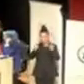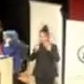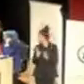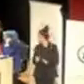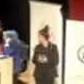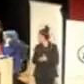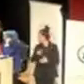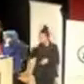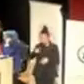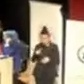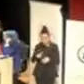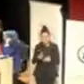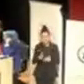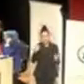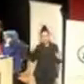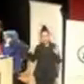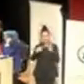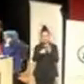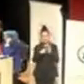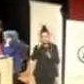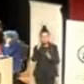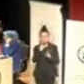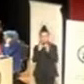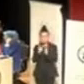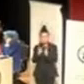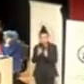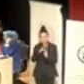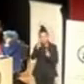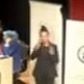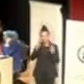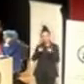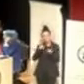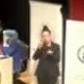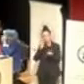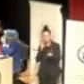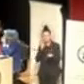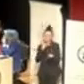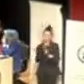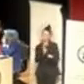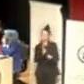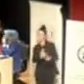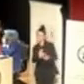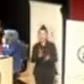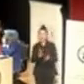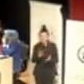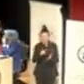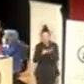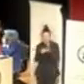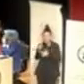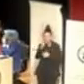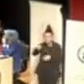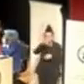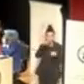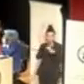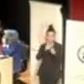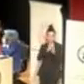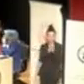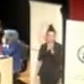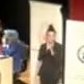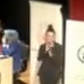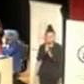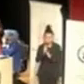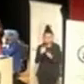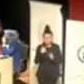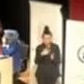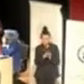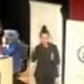Burada aslında hedef olarak işitme engelliler gibi görünse de herkes için kitap sloganını seçmemizin bir nedeni de bu